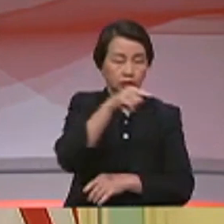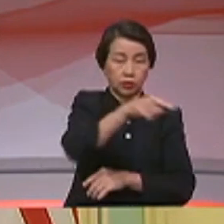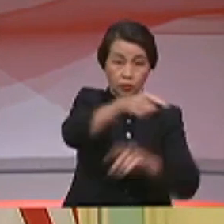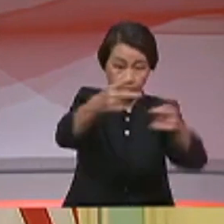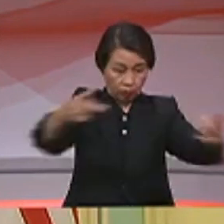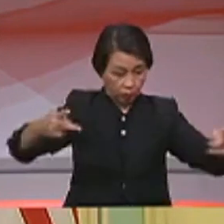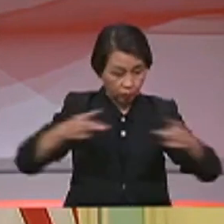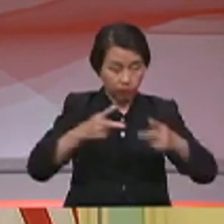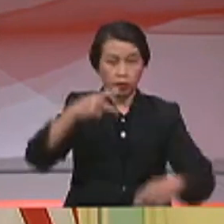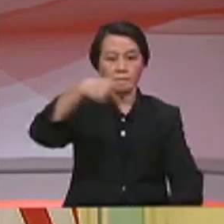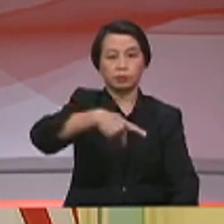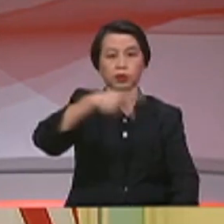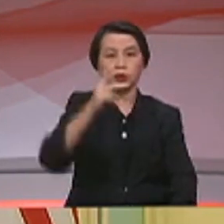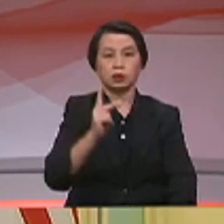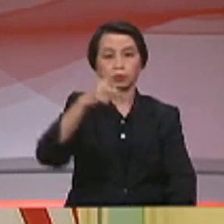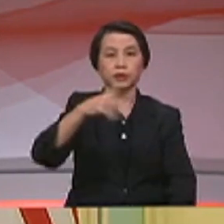Pentadbiran.